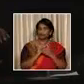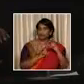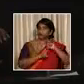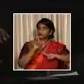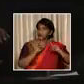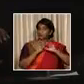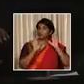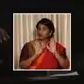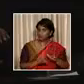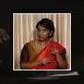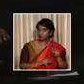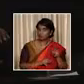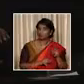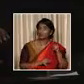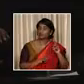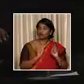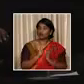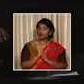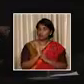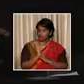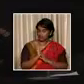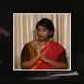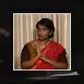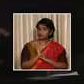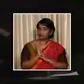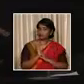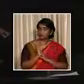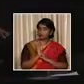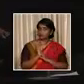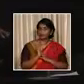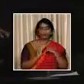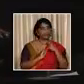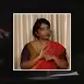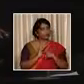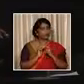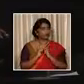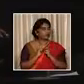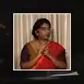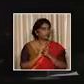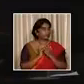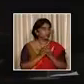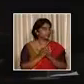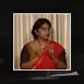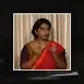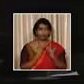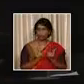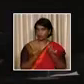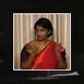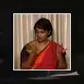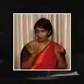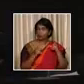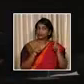அந்த ஆணைக்குழுவினூடாகவும் ஒரு நீதியோ நல்லிணக்கமோ இந்த நாட்டில் ஏற்படுத்தப்படவில்லை இவையெல்லாம் கடந்து வந்து ஐக்கிய நாடுகள் மனித